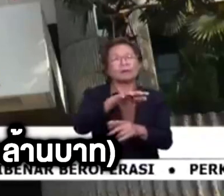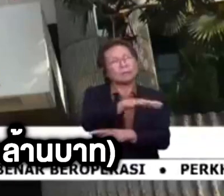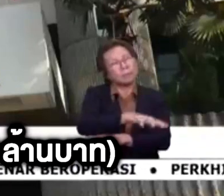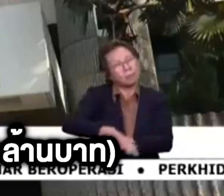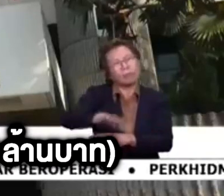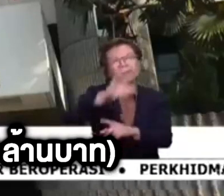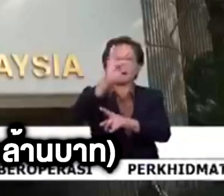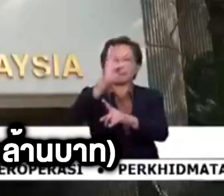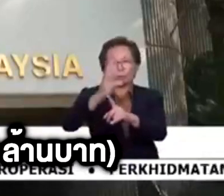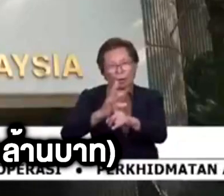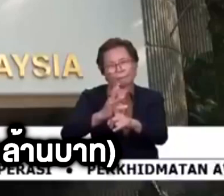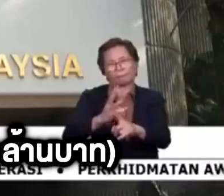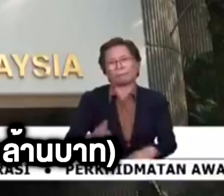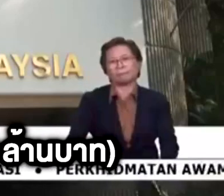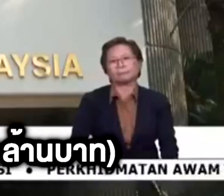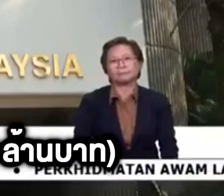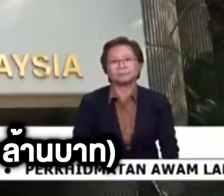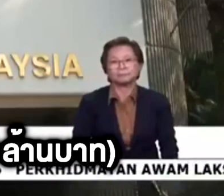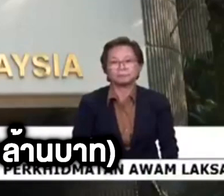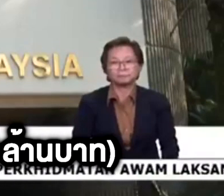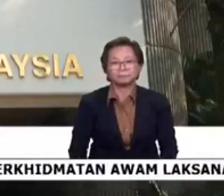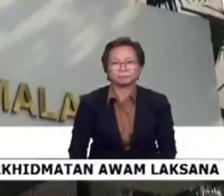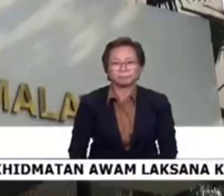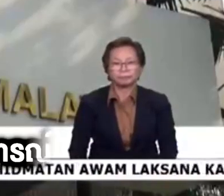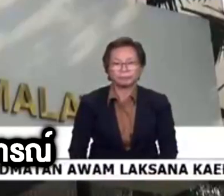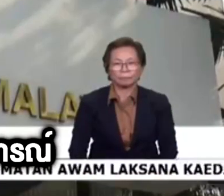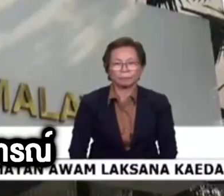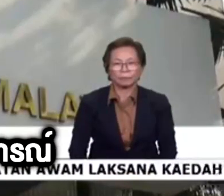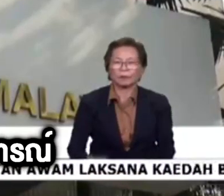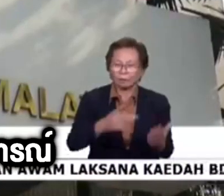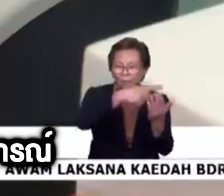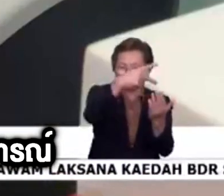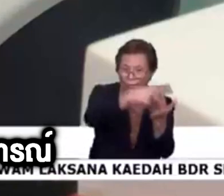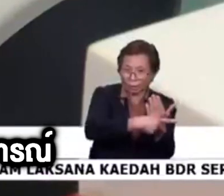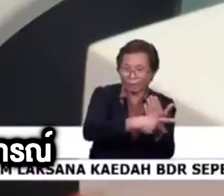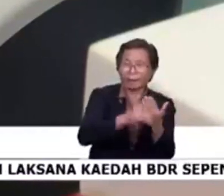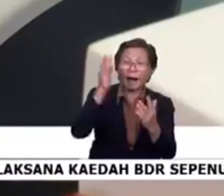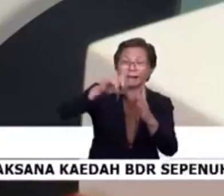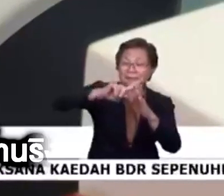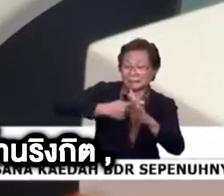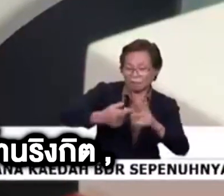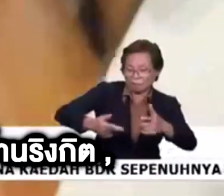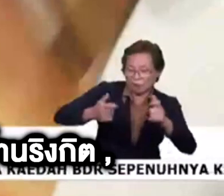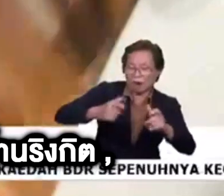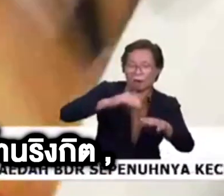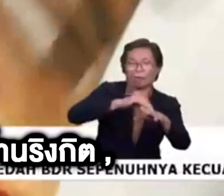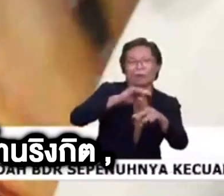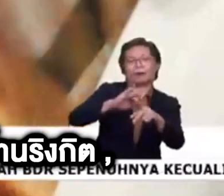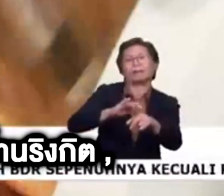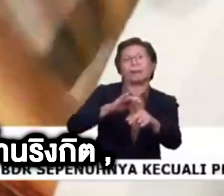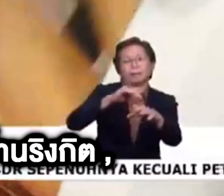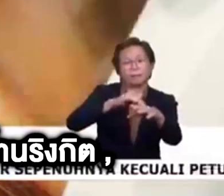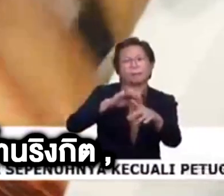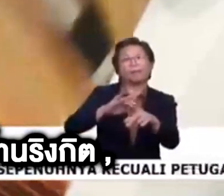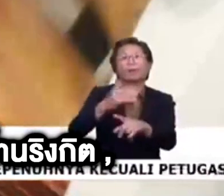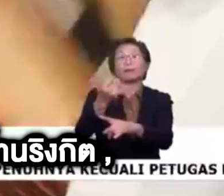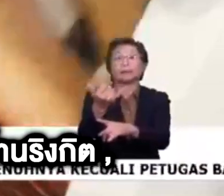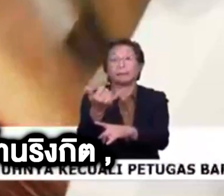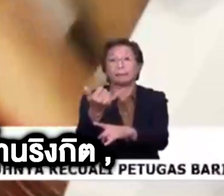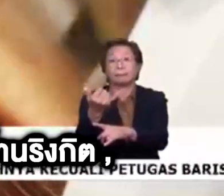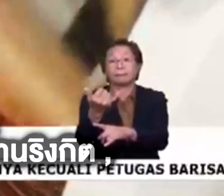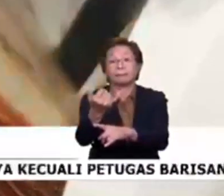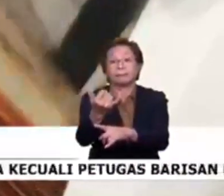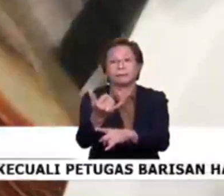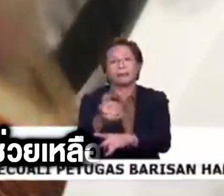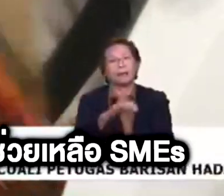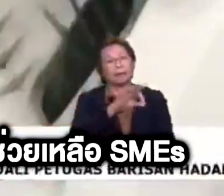งกิตหรือราว 302,000 ล้านบาทเป็นแพ็กเกจเยียวยาสถานการณ์อาทิอัดฉีดทางการคลัง 5,000 ล้านลิ